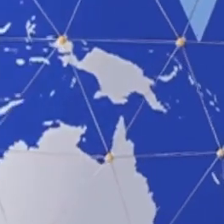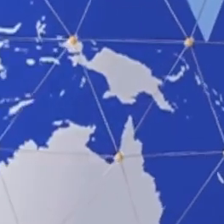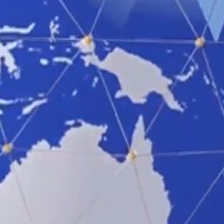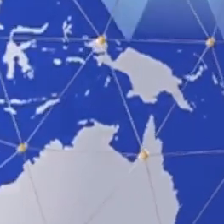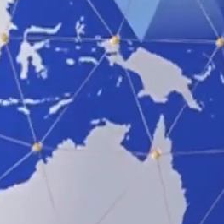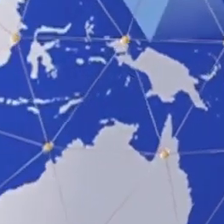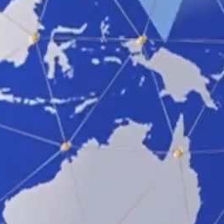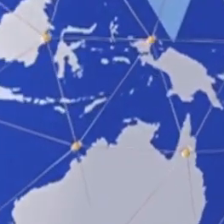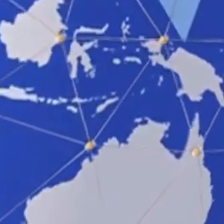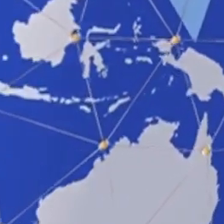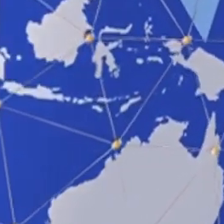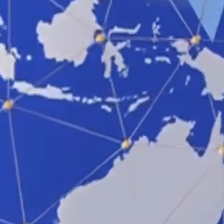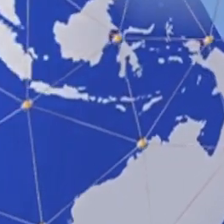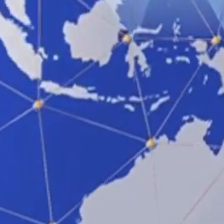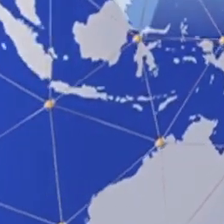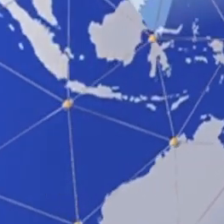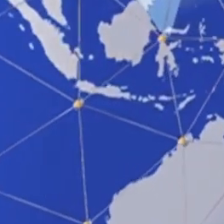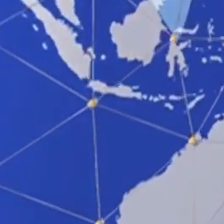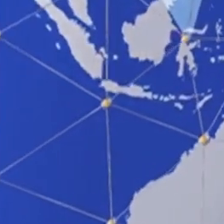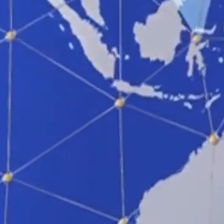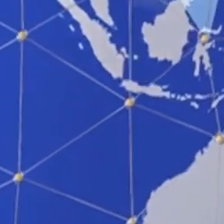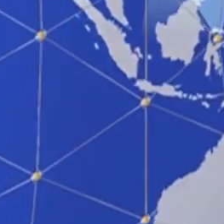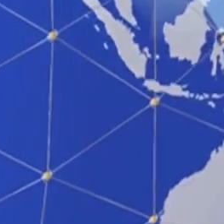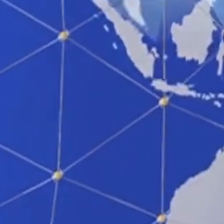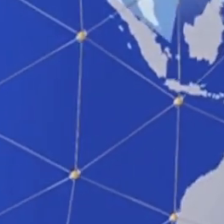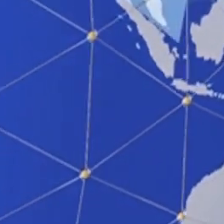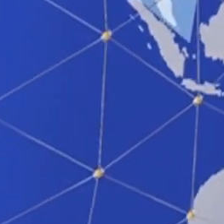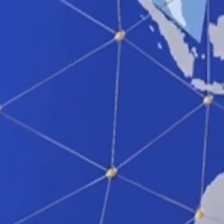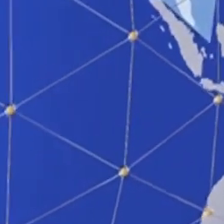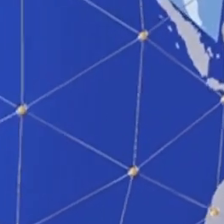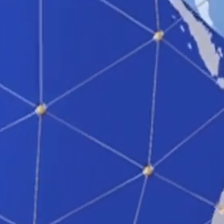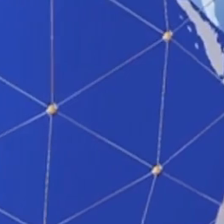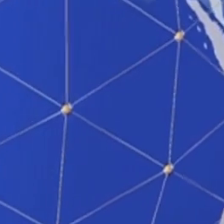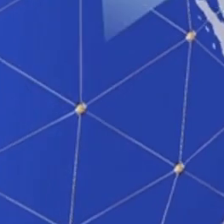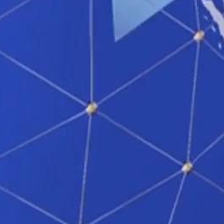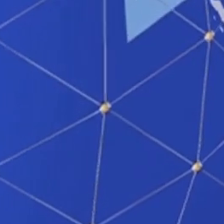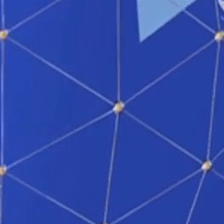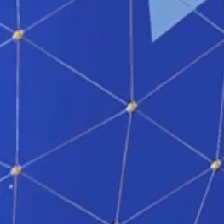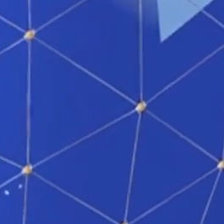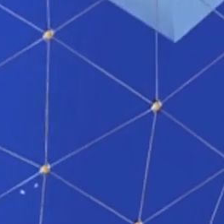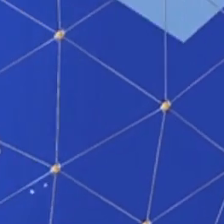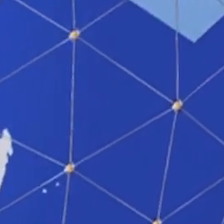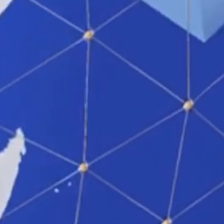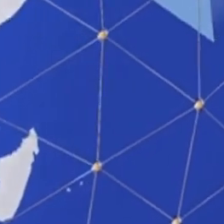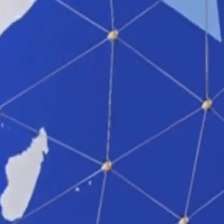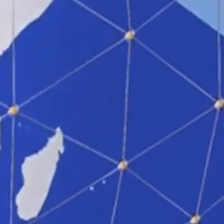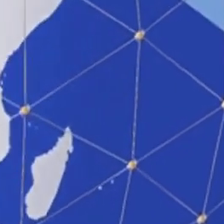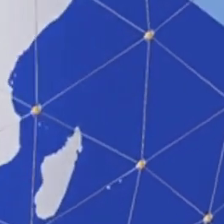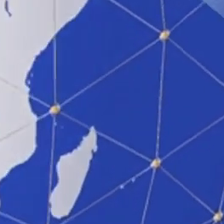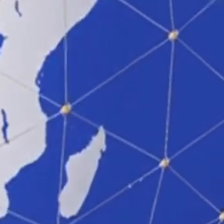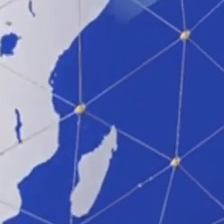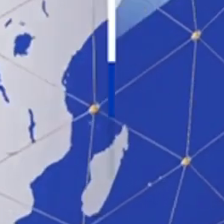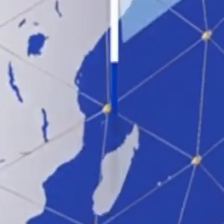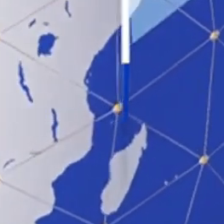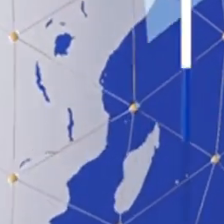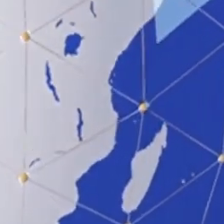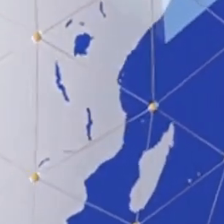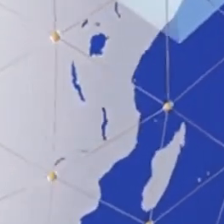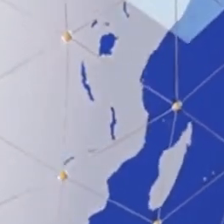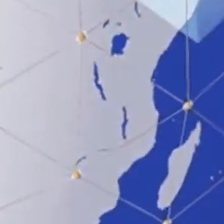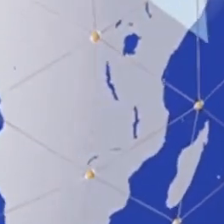de cette langue à travers son intégration dans le patrimoine linguistique national. À suivre, les échos de la célébration à l'école des